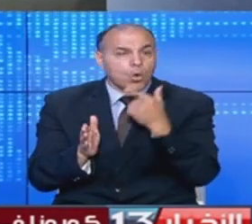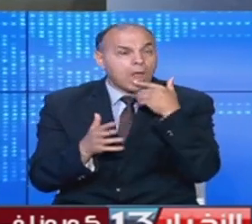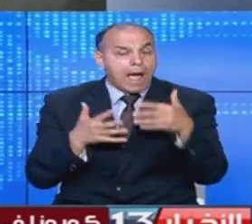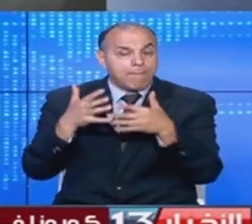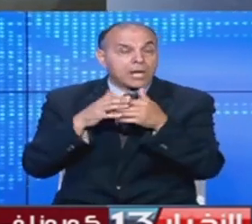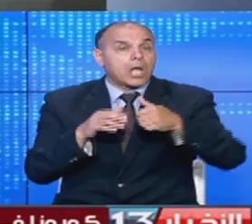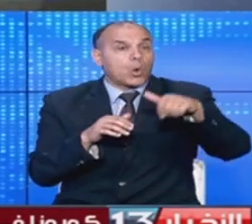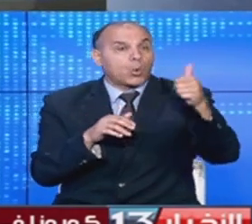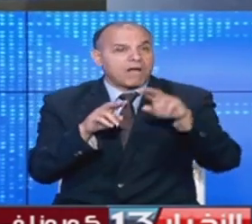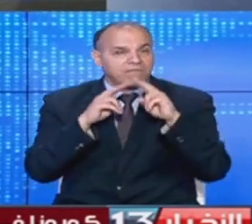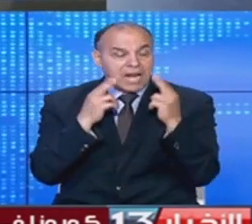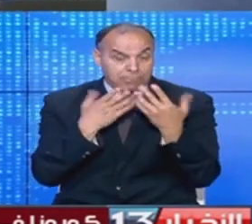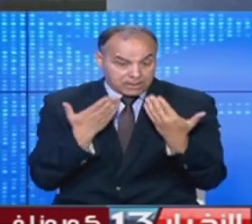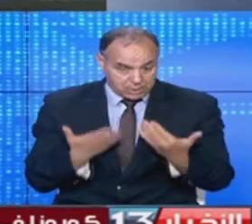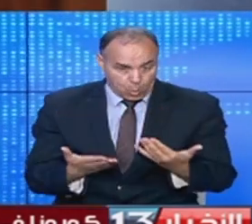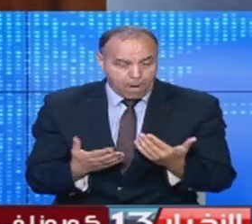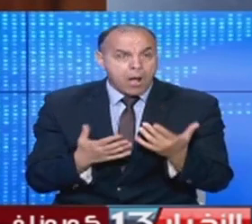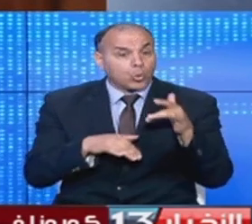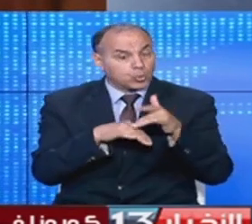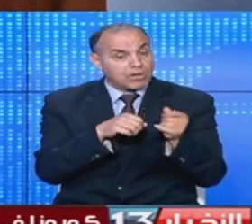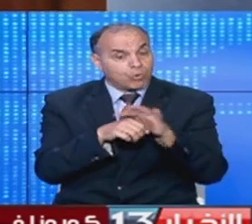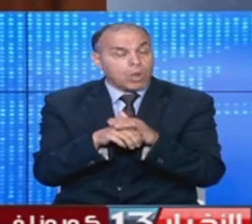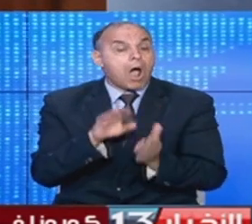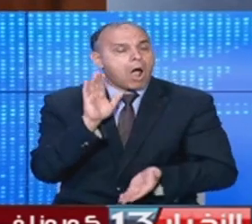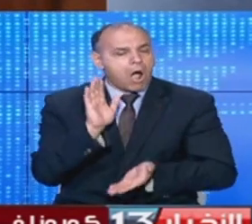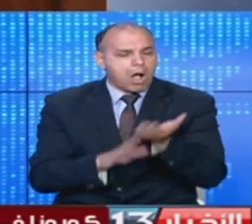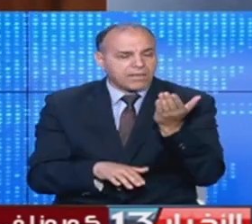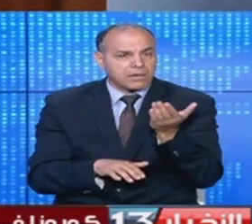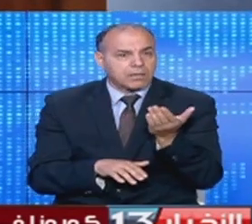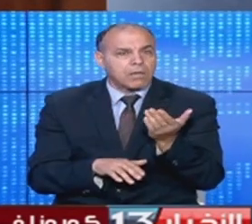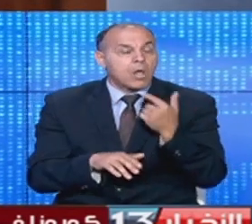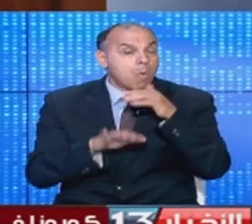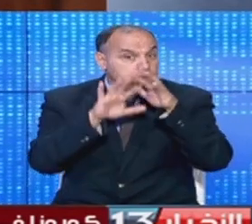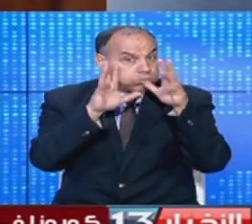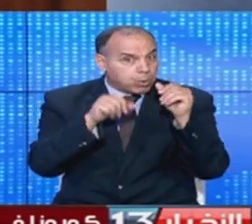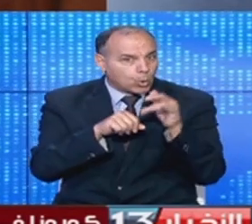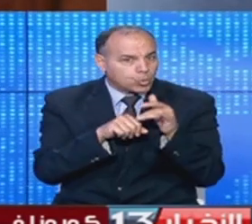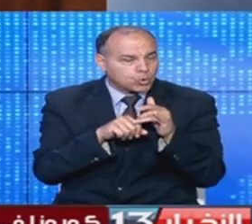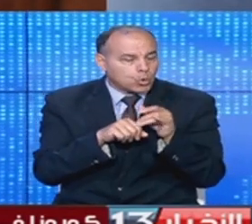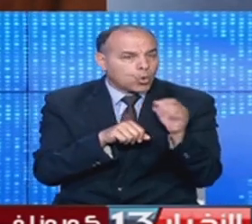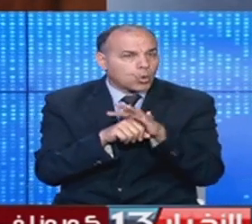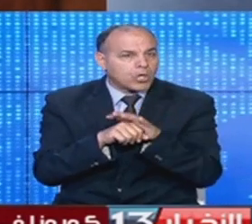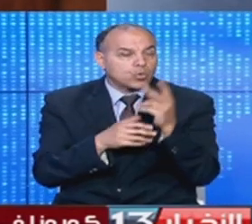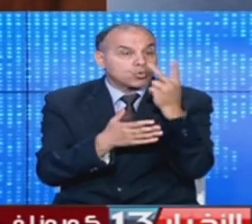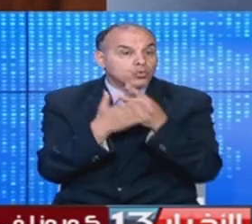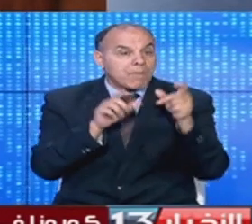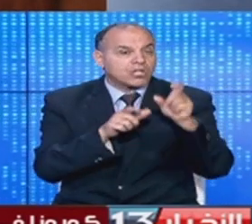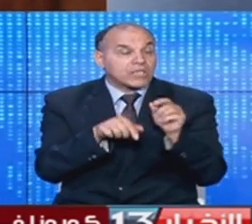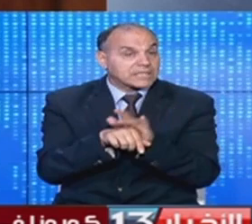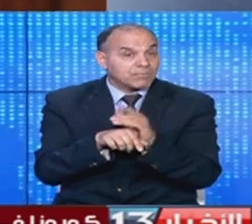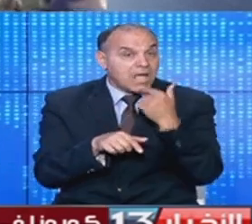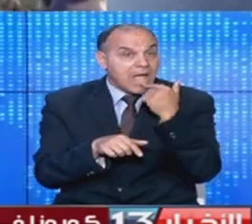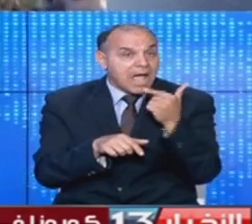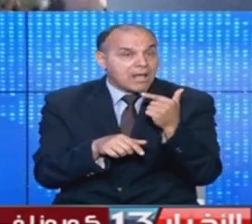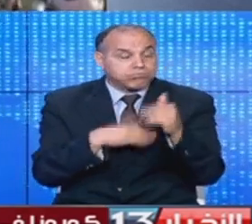الولايات المتحدة العالم حتى الآن في عدد الإصابات بالفيروس، حيث تخطت حصيلة الإصابات بكورونا 2 مليون شخص. يأتي